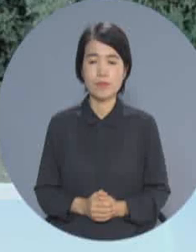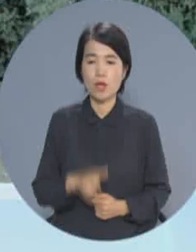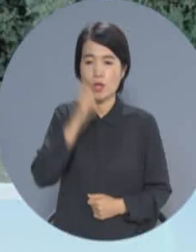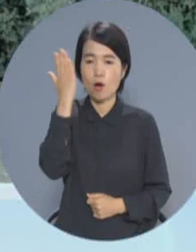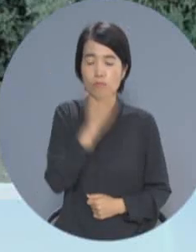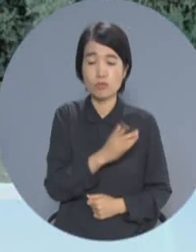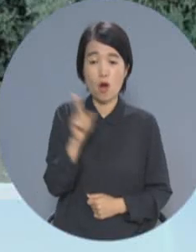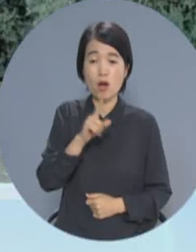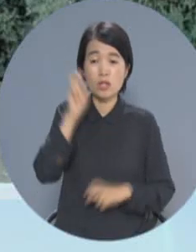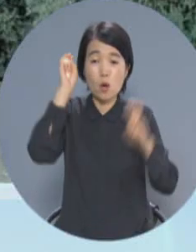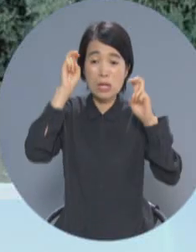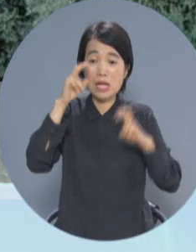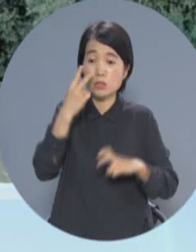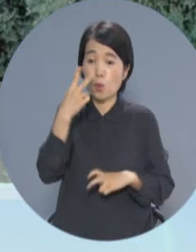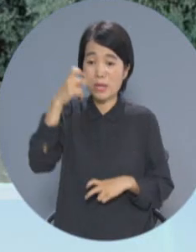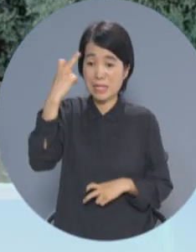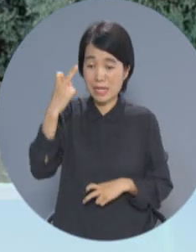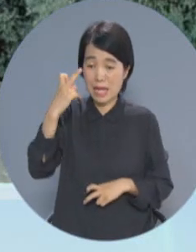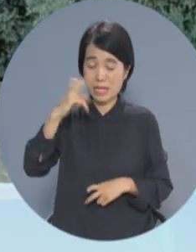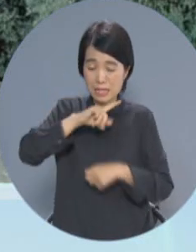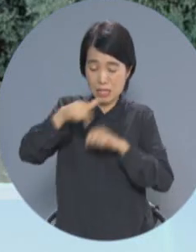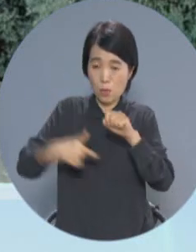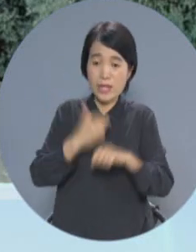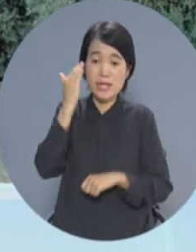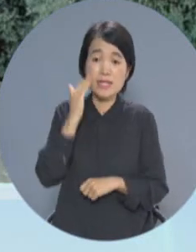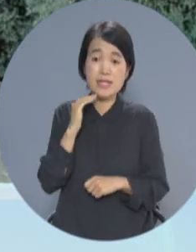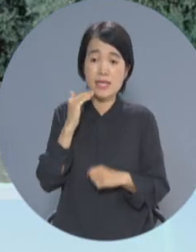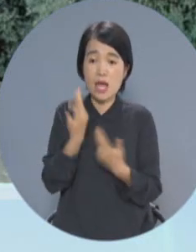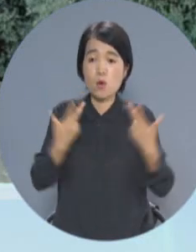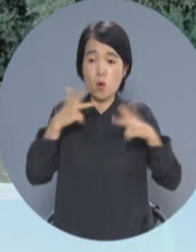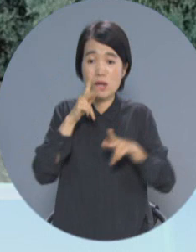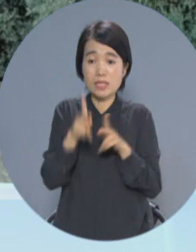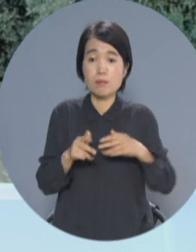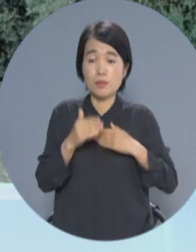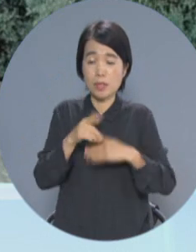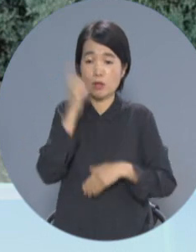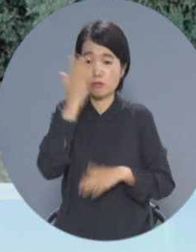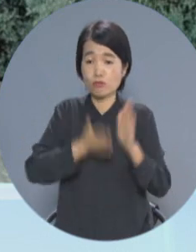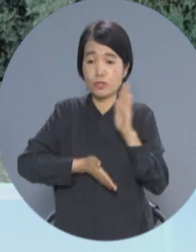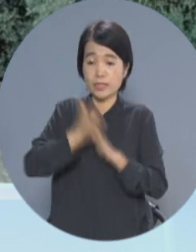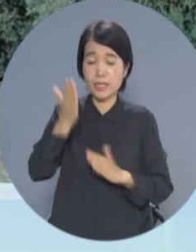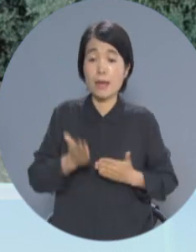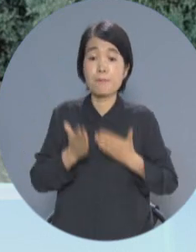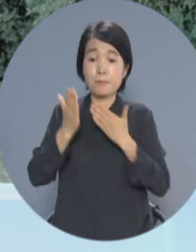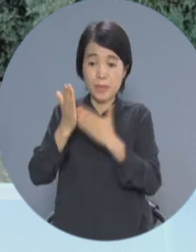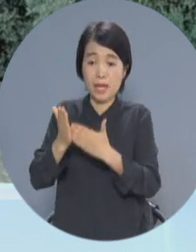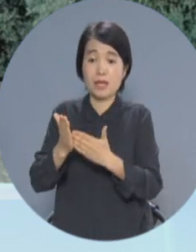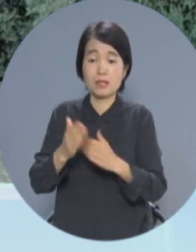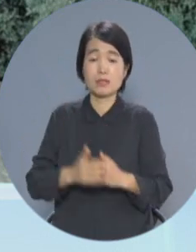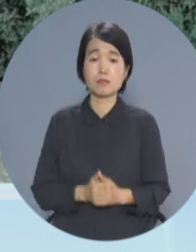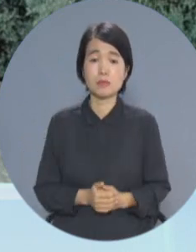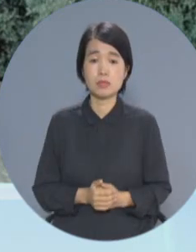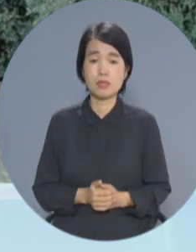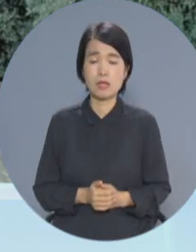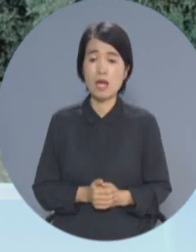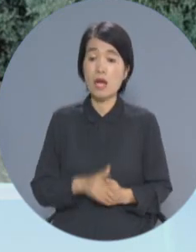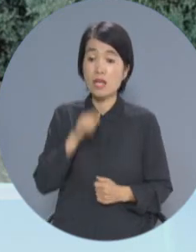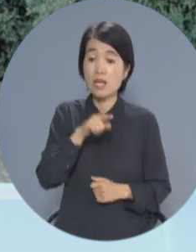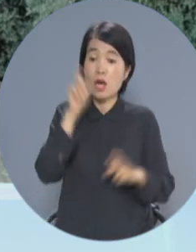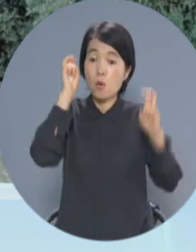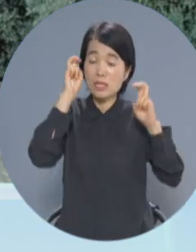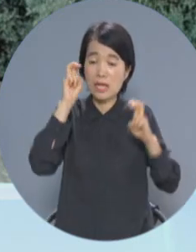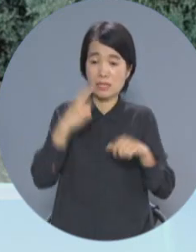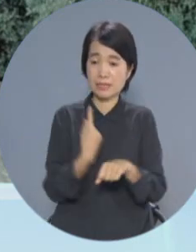여수의 한 업체가 소미산 일원의 근린공원 조성 사업을 추진하겠다고 최근 여수시에 제안서를 냈습니다. 그런데 이 업체는